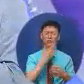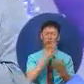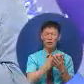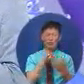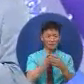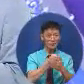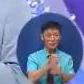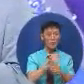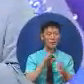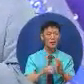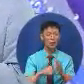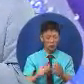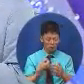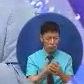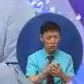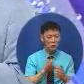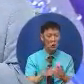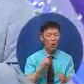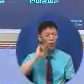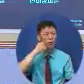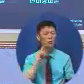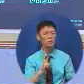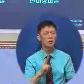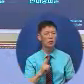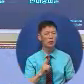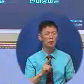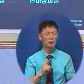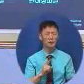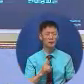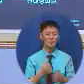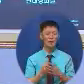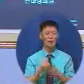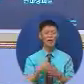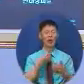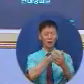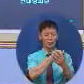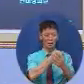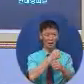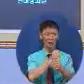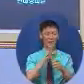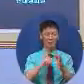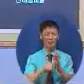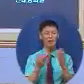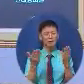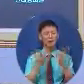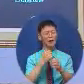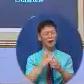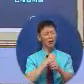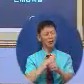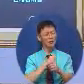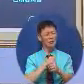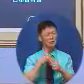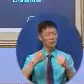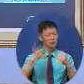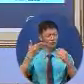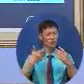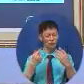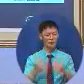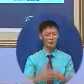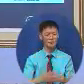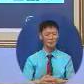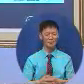걸 결정해야 될 때, 자기 스스로 결정해야 될 때 어려움이 많죠. 그래서 자기가 결정하는 것은 일을 하는 동기를 아주 높이는 큰 힘이